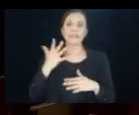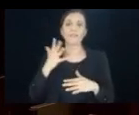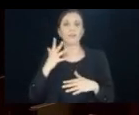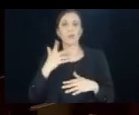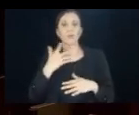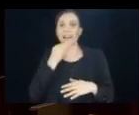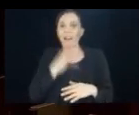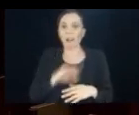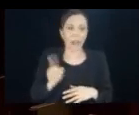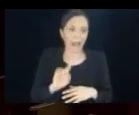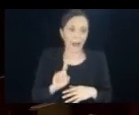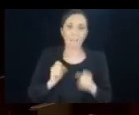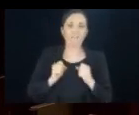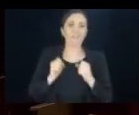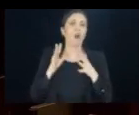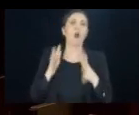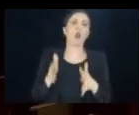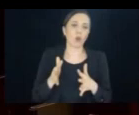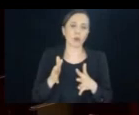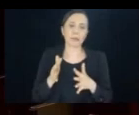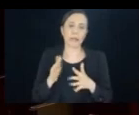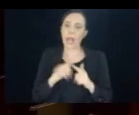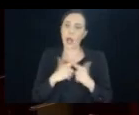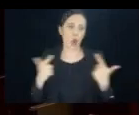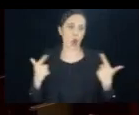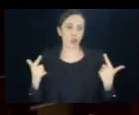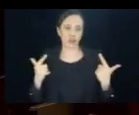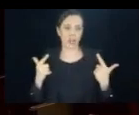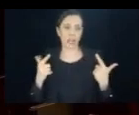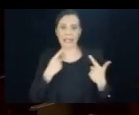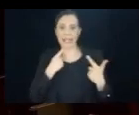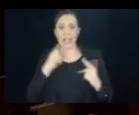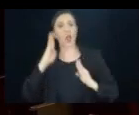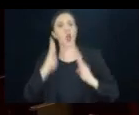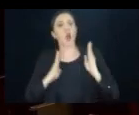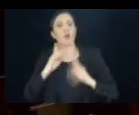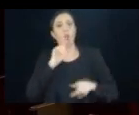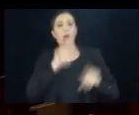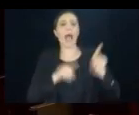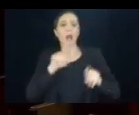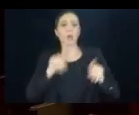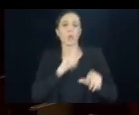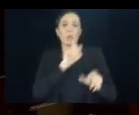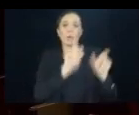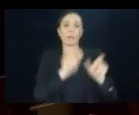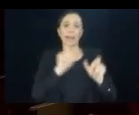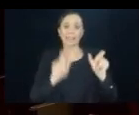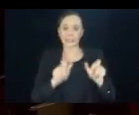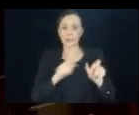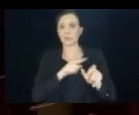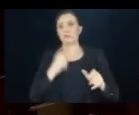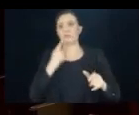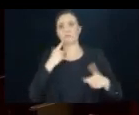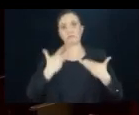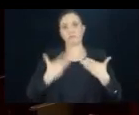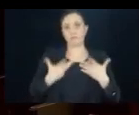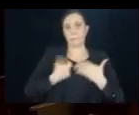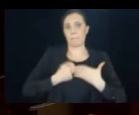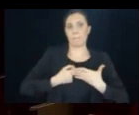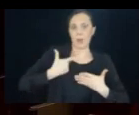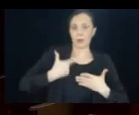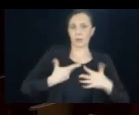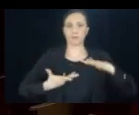una capacità, una volontà nei confronti di alcuni soggetti che hanno tutto il peso,